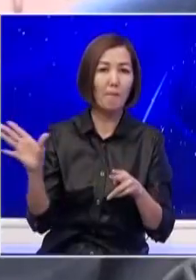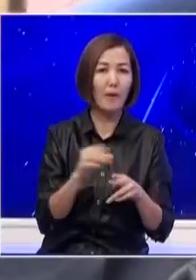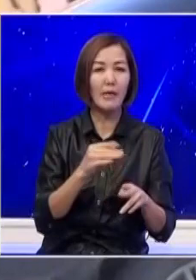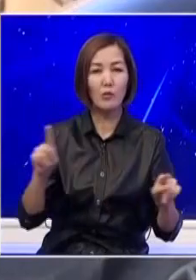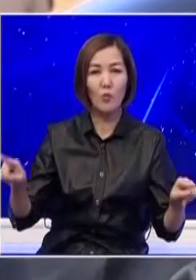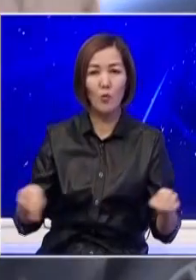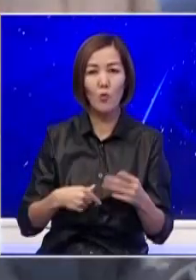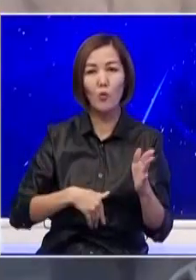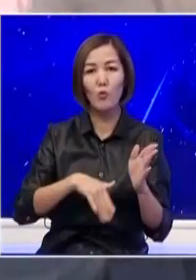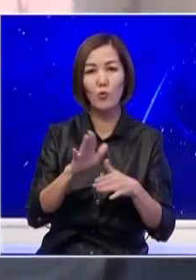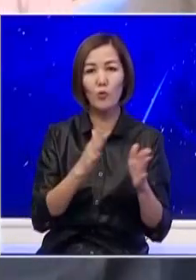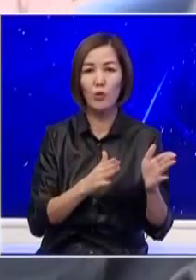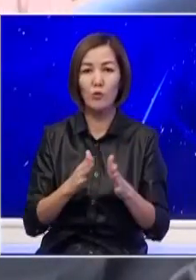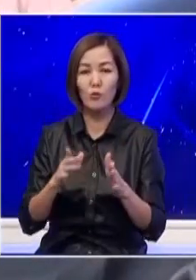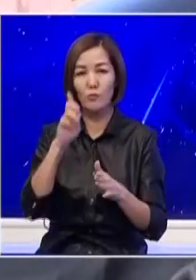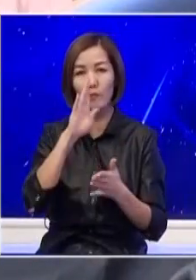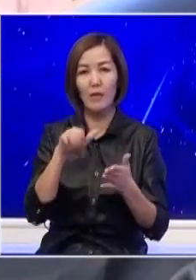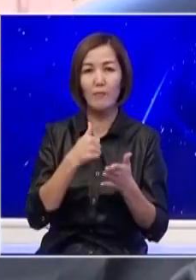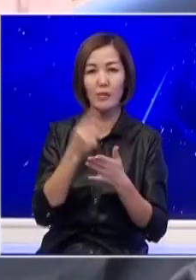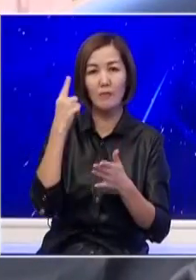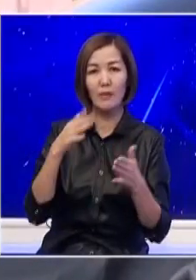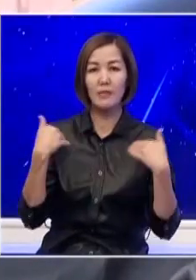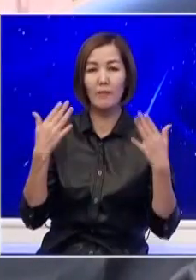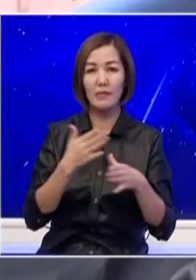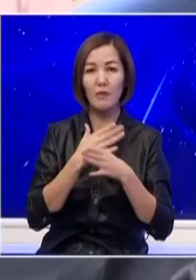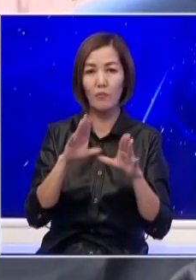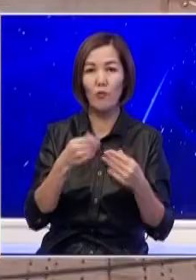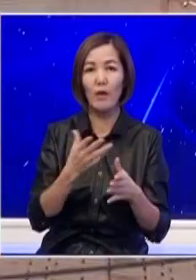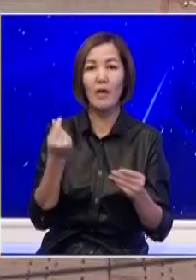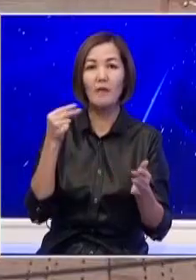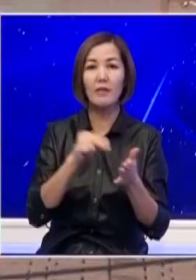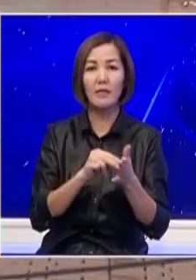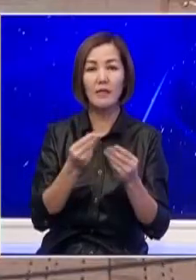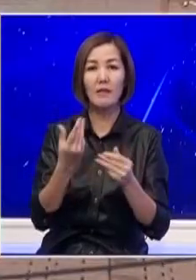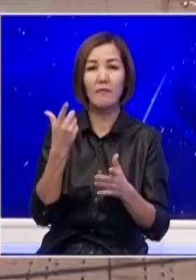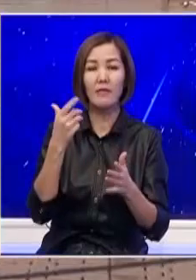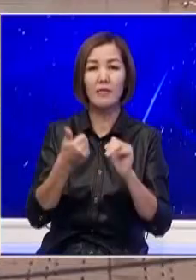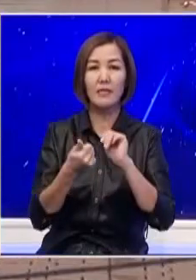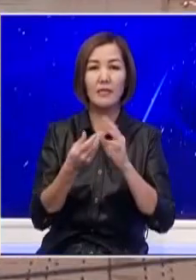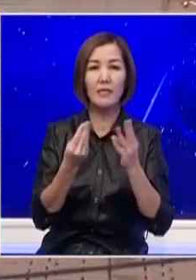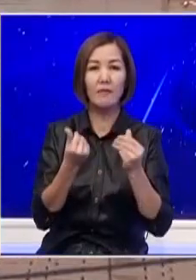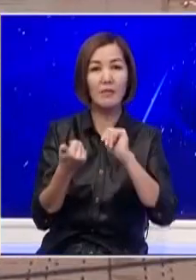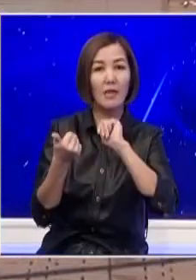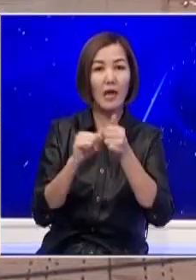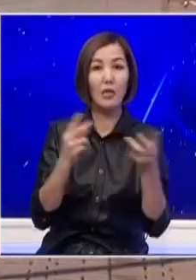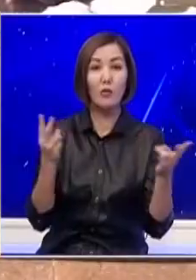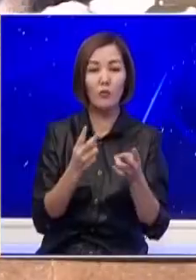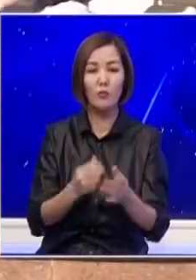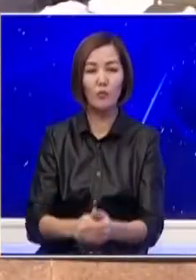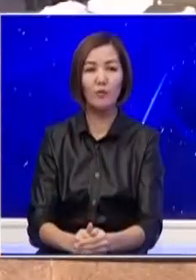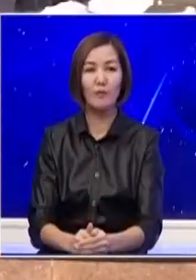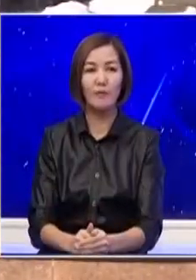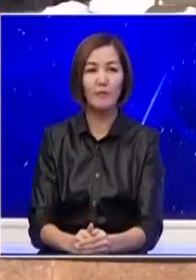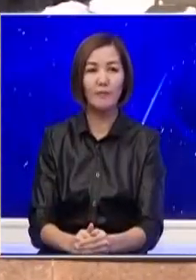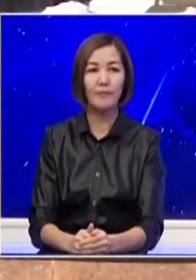бәрін оңтайландырып, реттеу үшін мемлекет басшысының бастамасы сеп болмақ. Ол тарифтерді инвестицияға айналдыру.